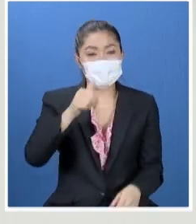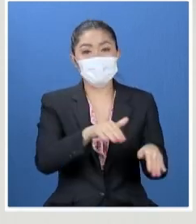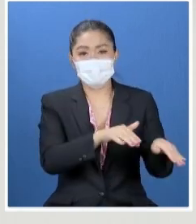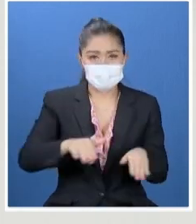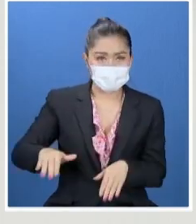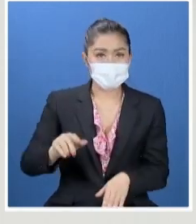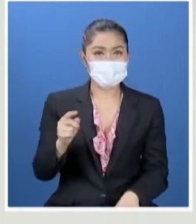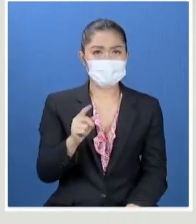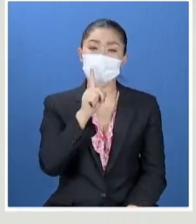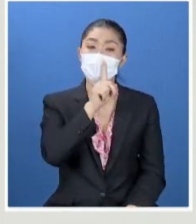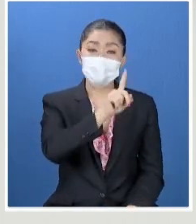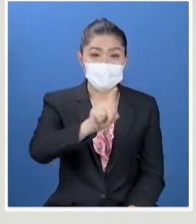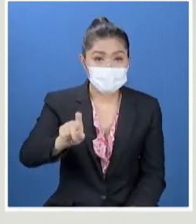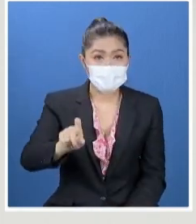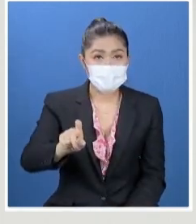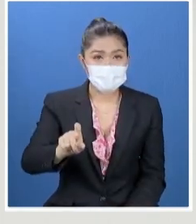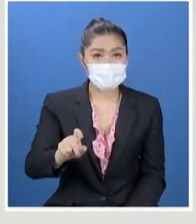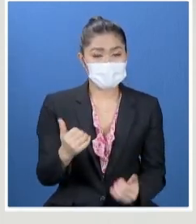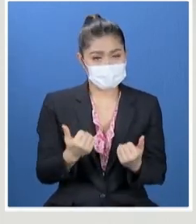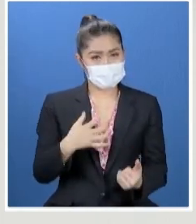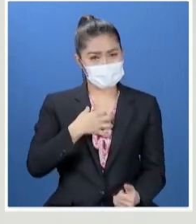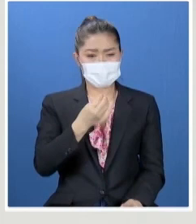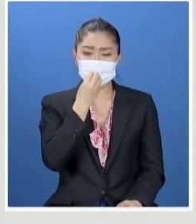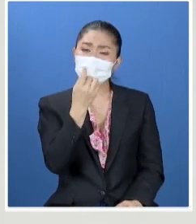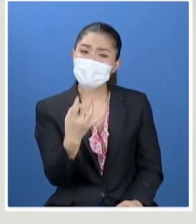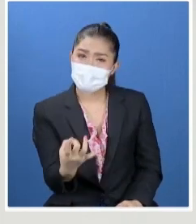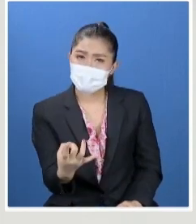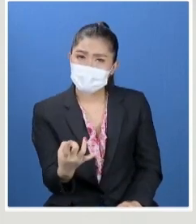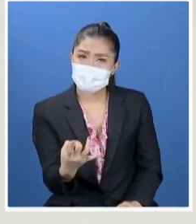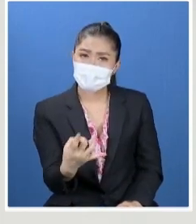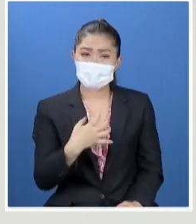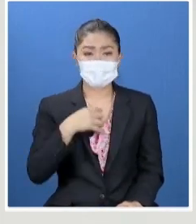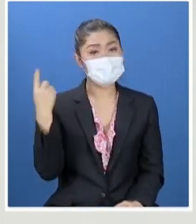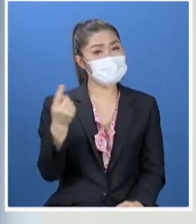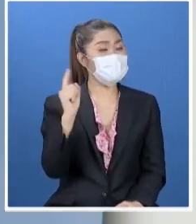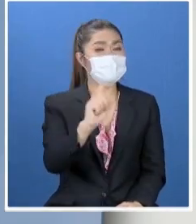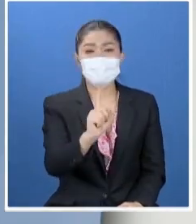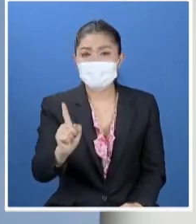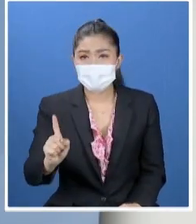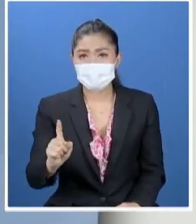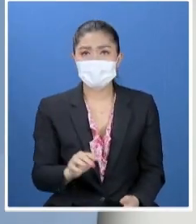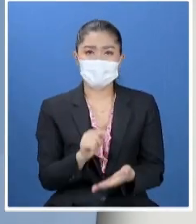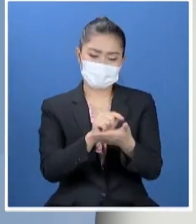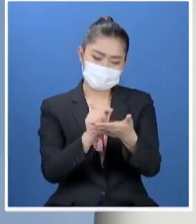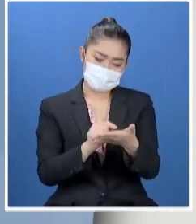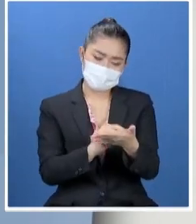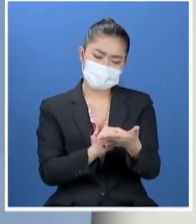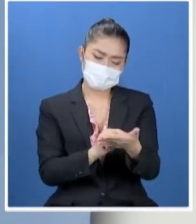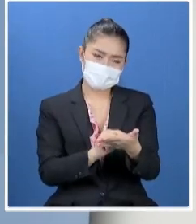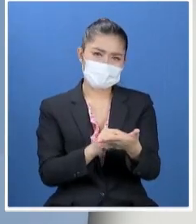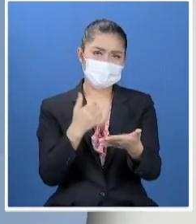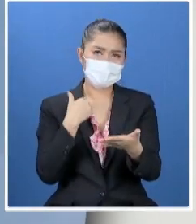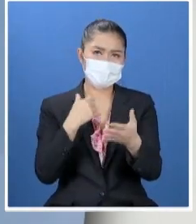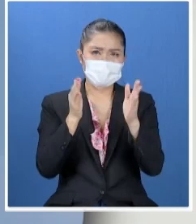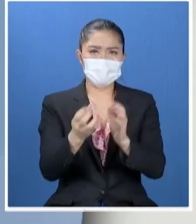อมๆกันเลยเดี๋ยวถามเพื่อนๆแยมก่อนค่ะว่าเขาอยากจะทานอะไรกันหรือว่าอยากจะไปที่ไหนค่ะมี